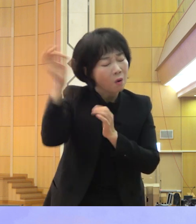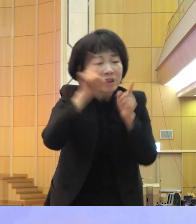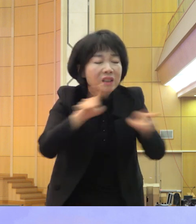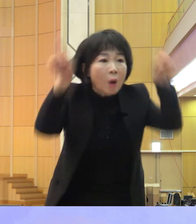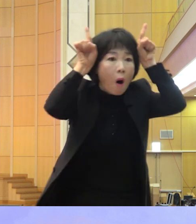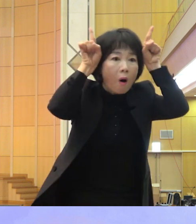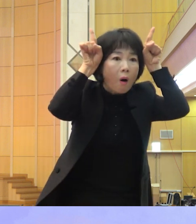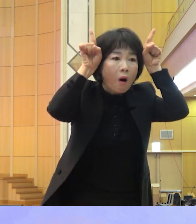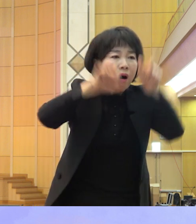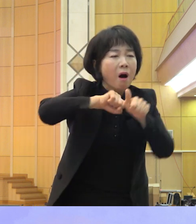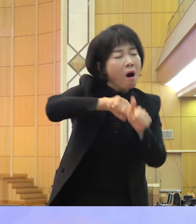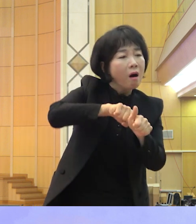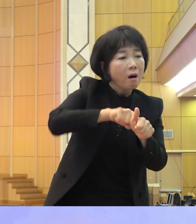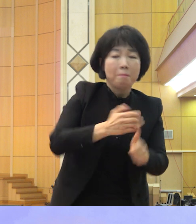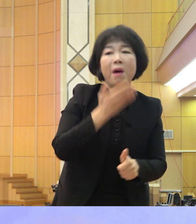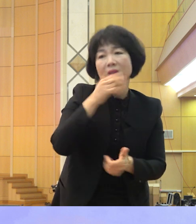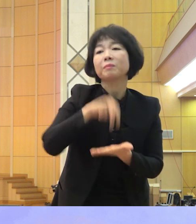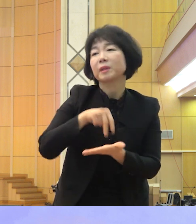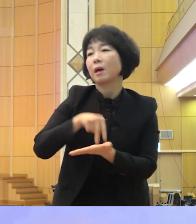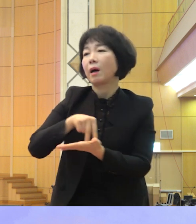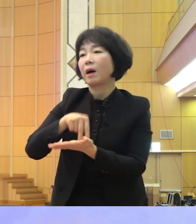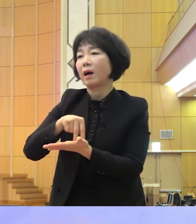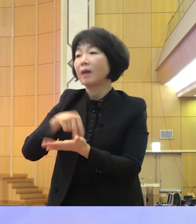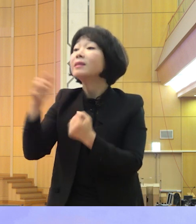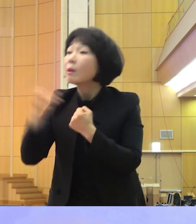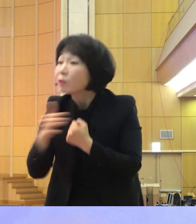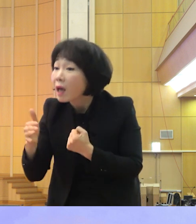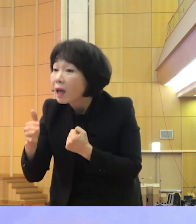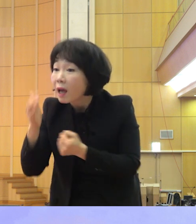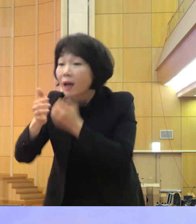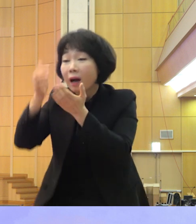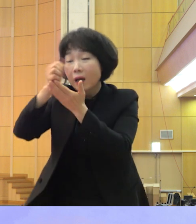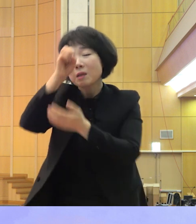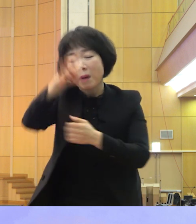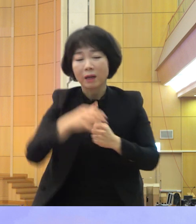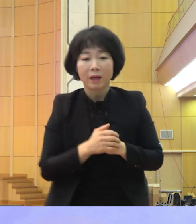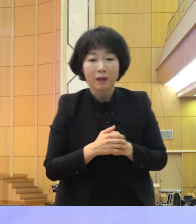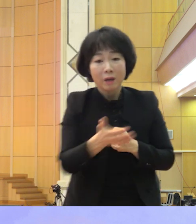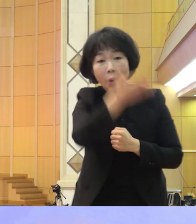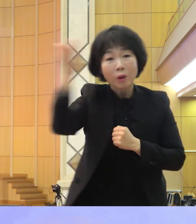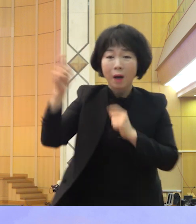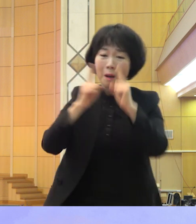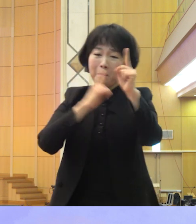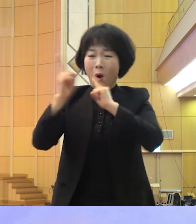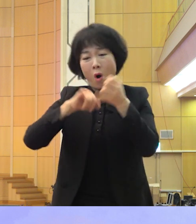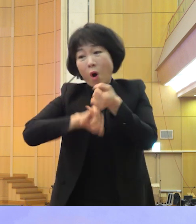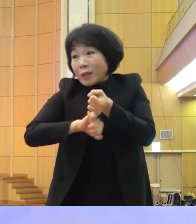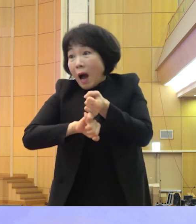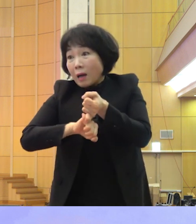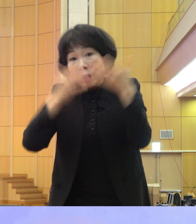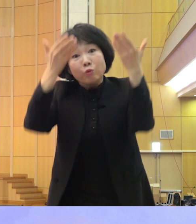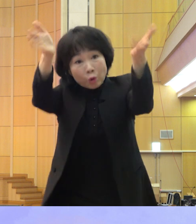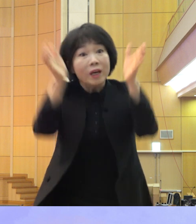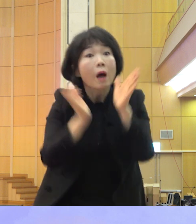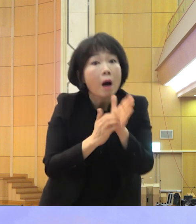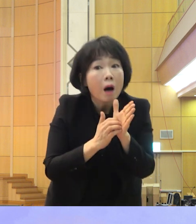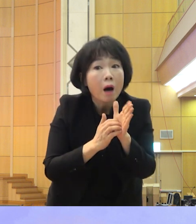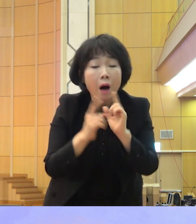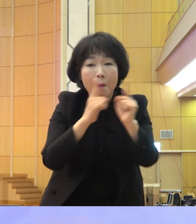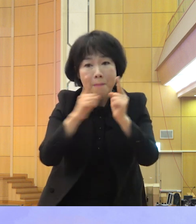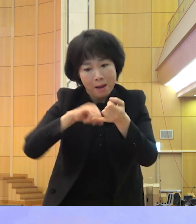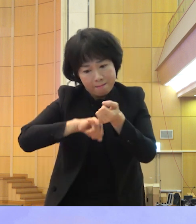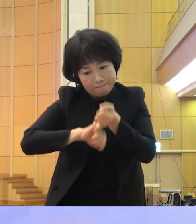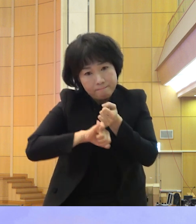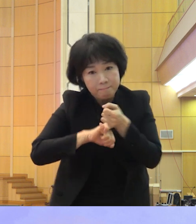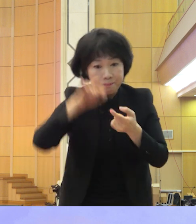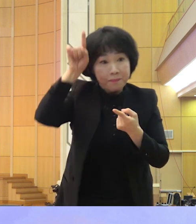지옥에 갈 수밖에 없습니다. 그래서 주님께서 언약을 주시고